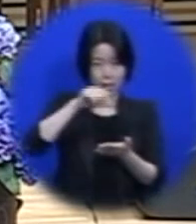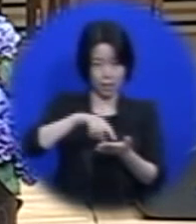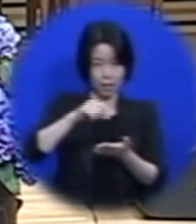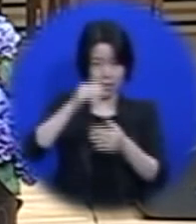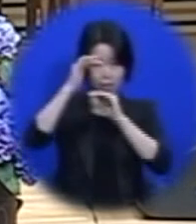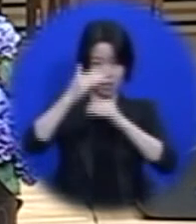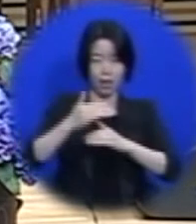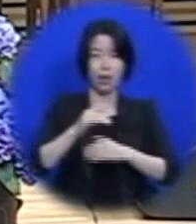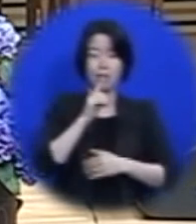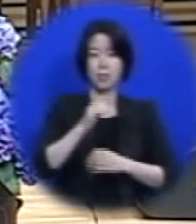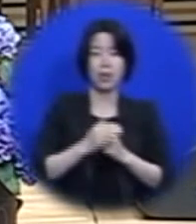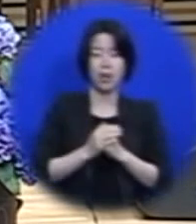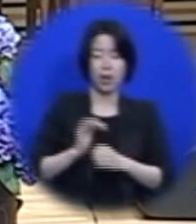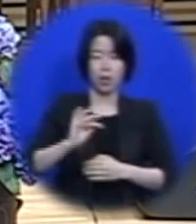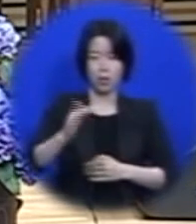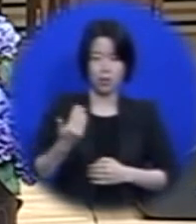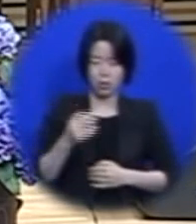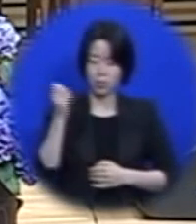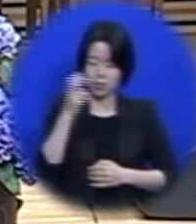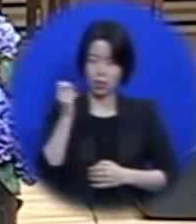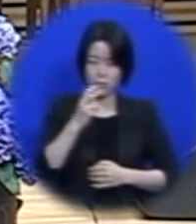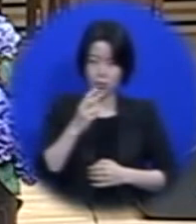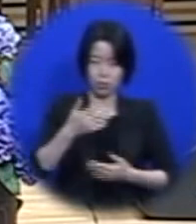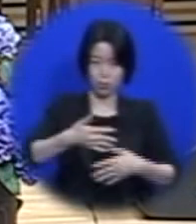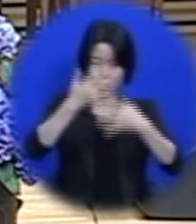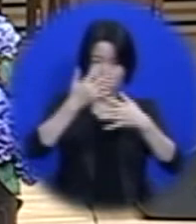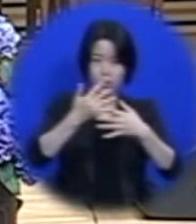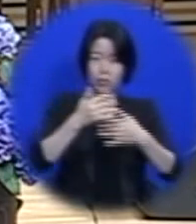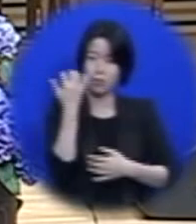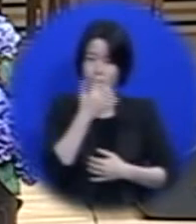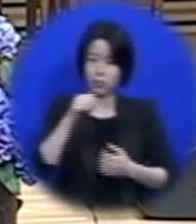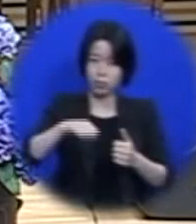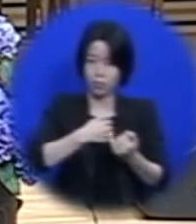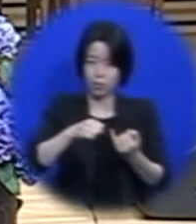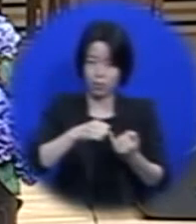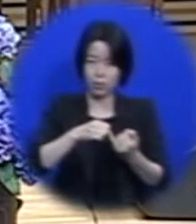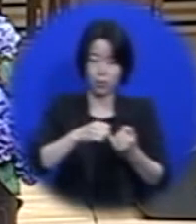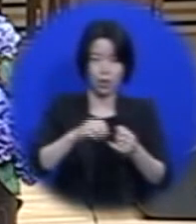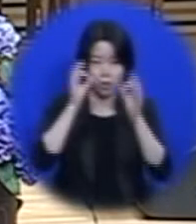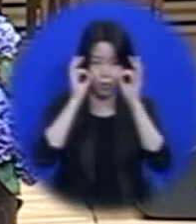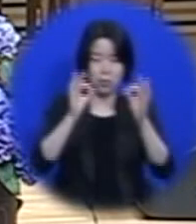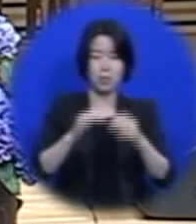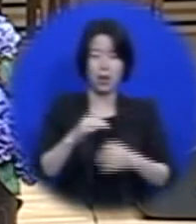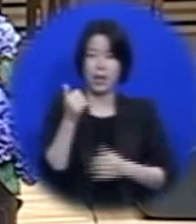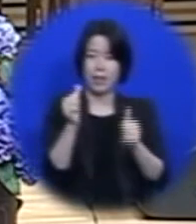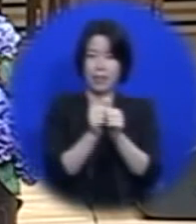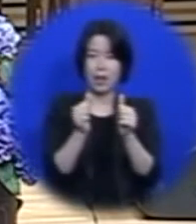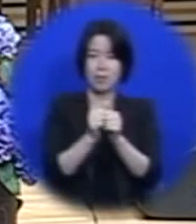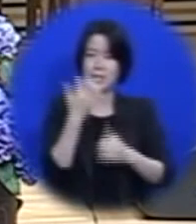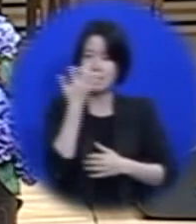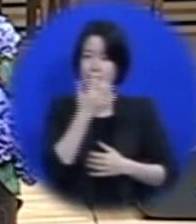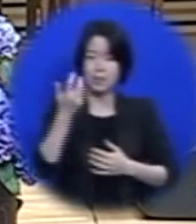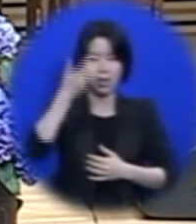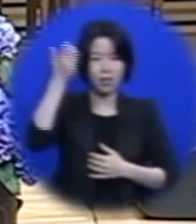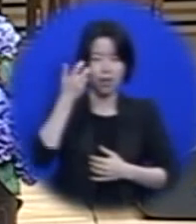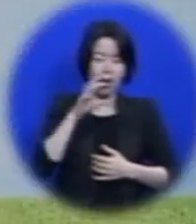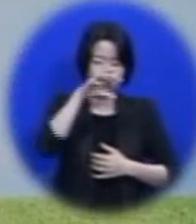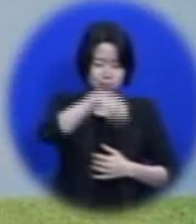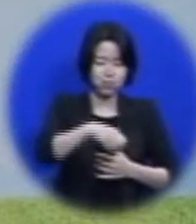정리하면 요즘 빈번히 올라오는 성폭력 기사를 보면 남자들이 음란의 영에 집어삼키워진 것